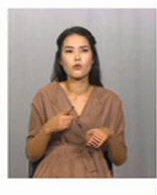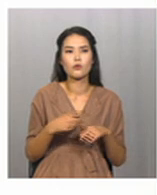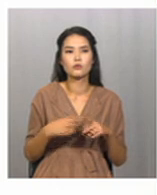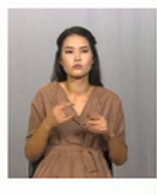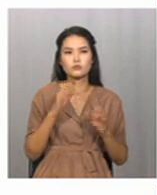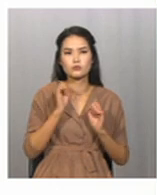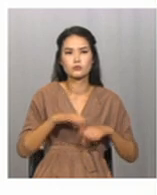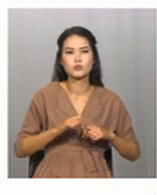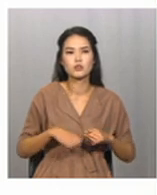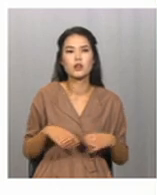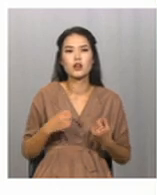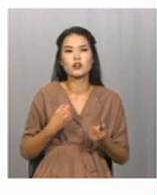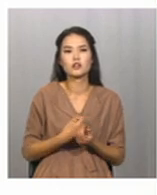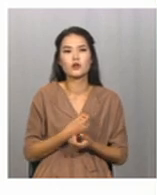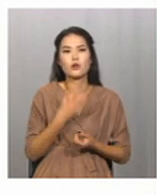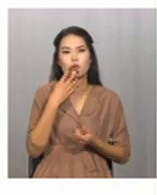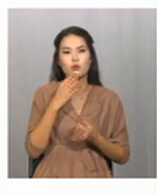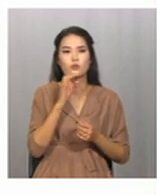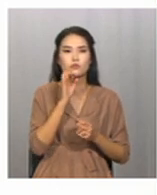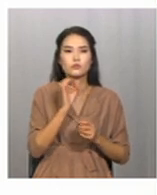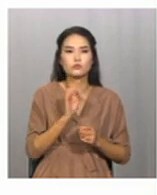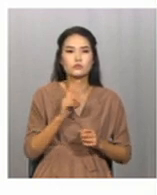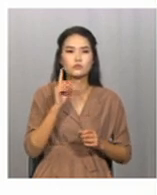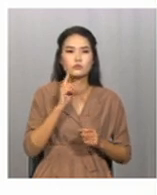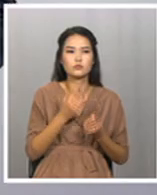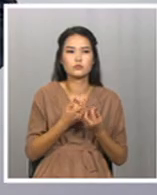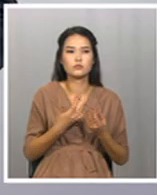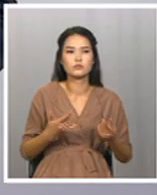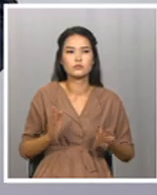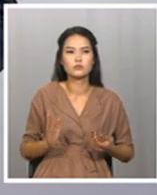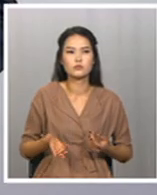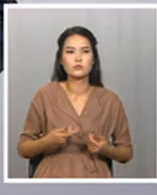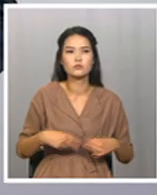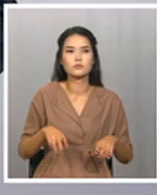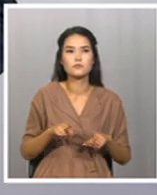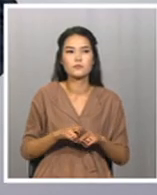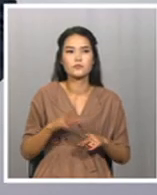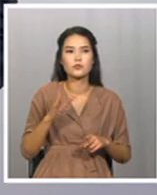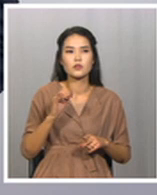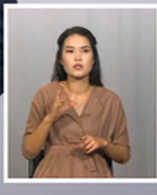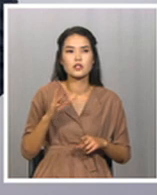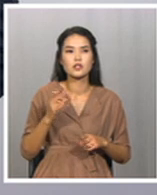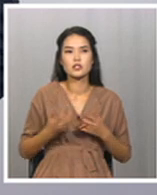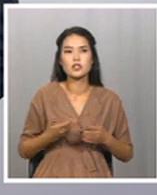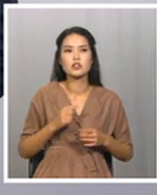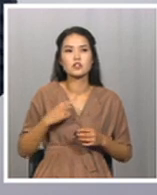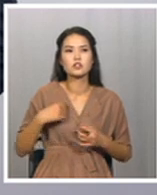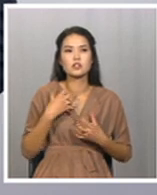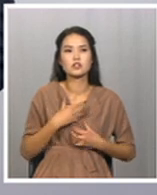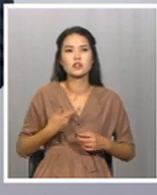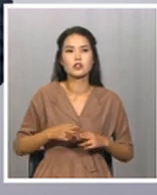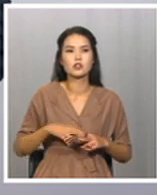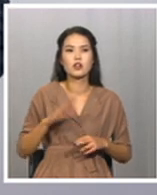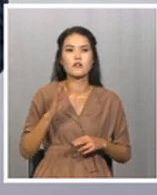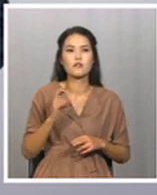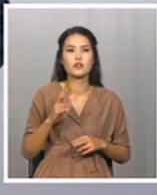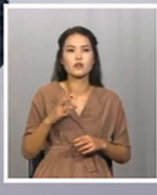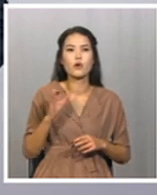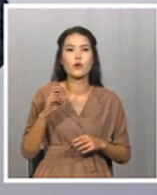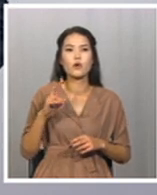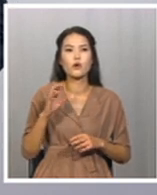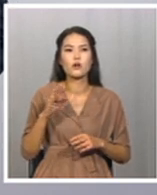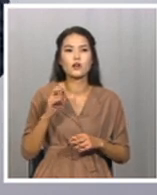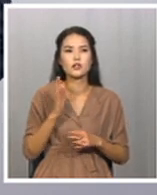мүмкіндіктерімен және қолжетімді үлгілерінің санымен ерекшеленеді. Ең жақсы сервистердің біріне Wix онлайн сайт конструкторы